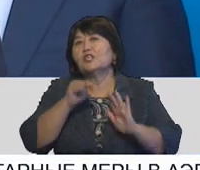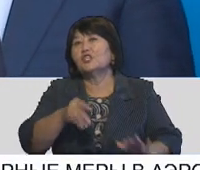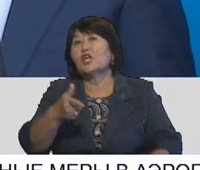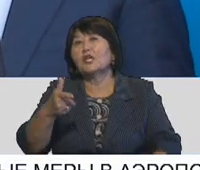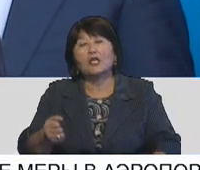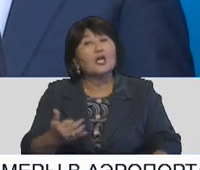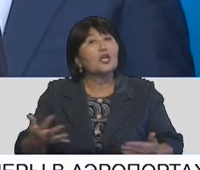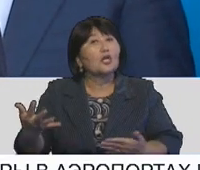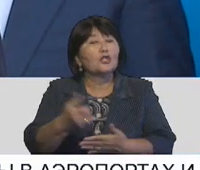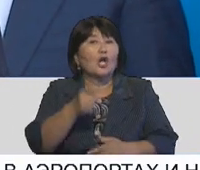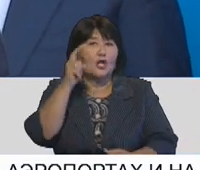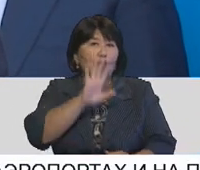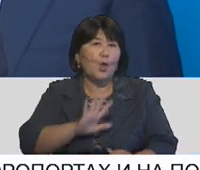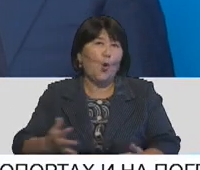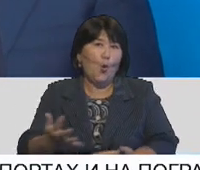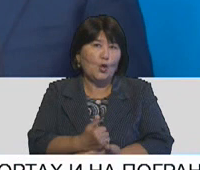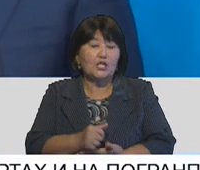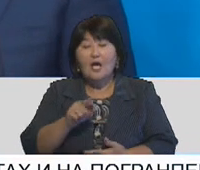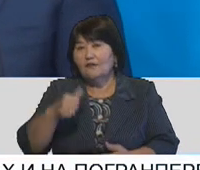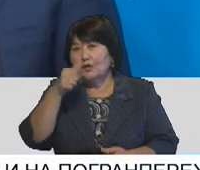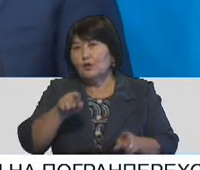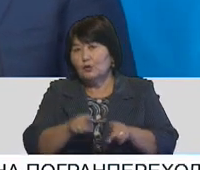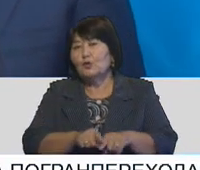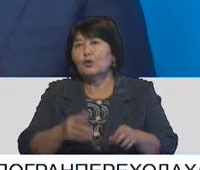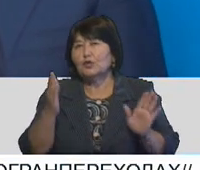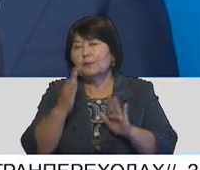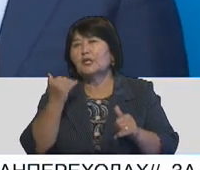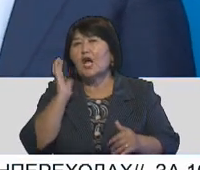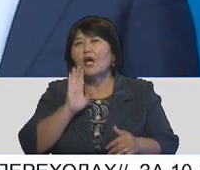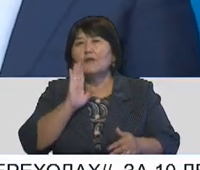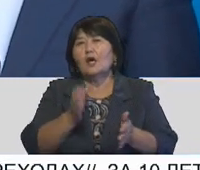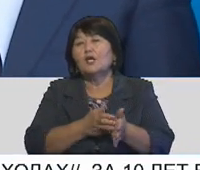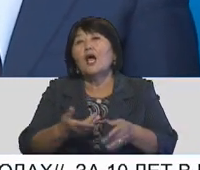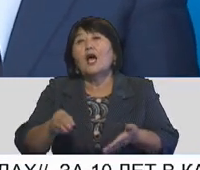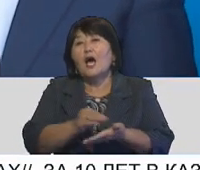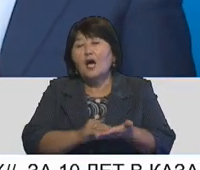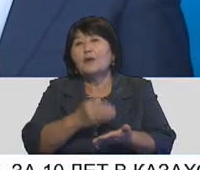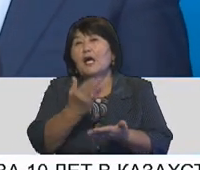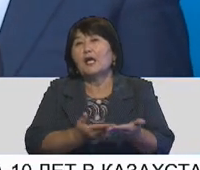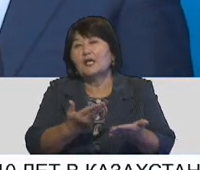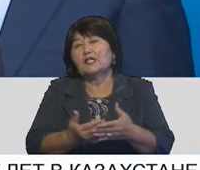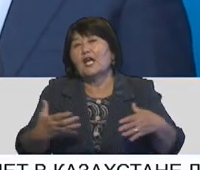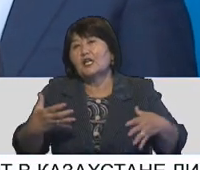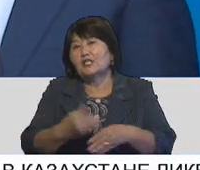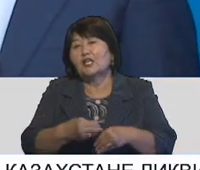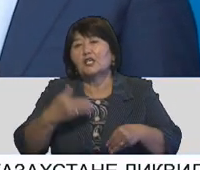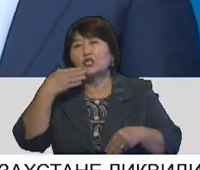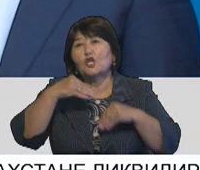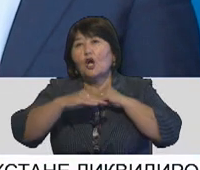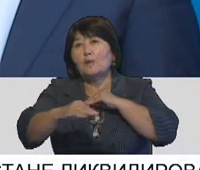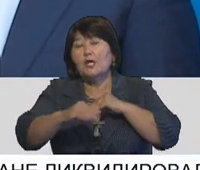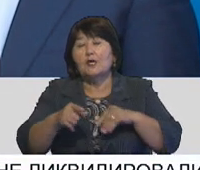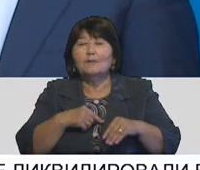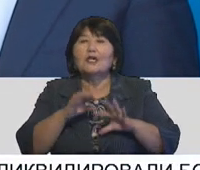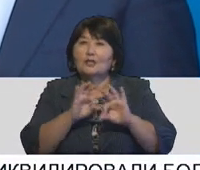и собрали неплохой урожай в этом году также прогнозировали маловодие опять были рекомендации по сокращению рисовых площадей но мы